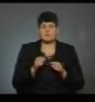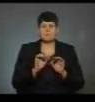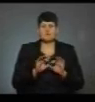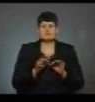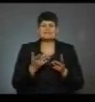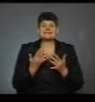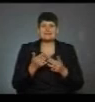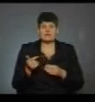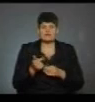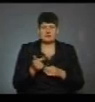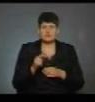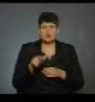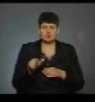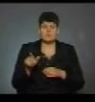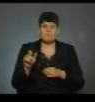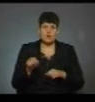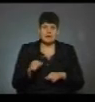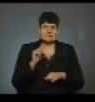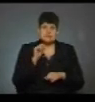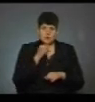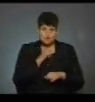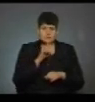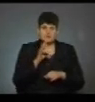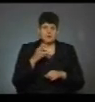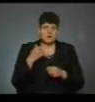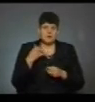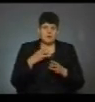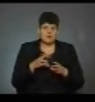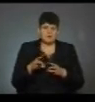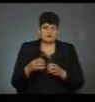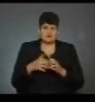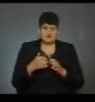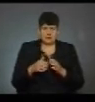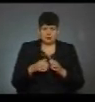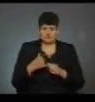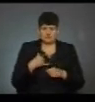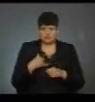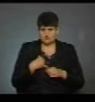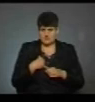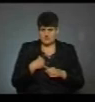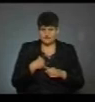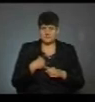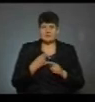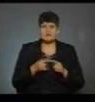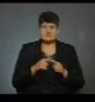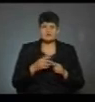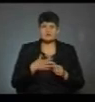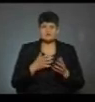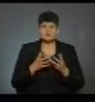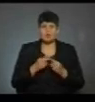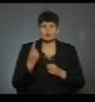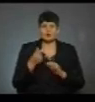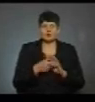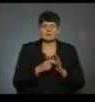скільки в гривнях люди могли зекономити на опаленні? Ну, в середньому в нас, за нашими розрахунками,